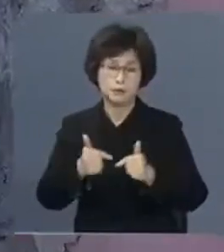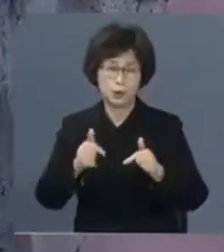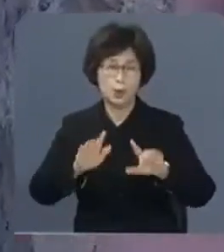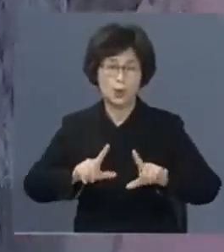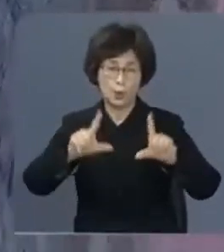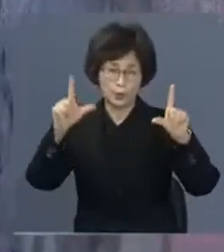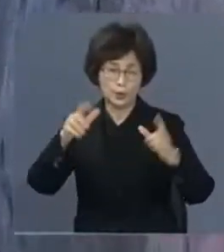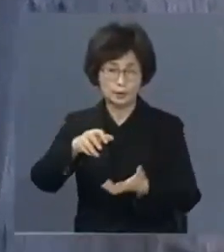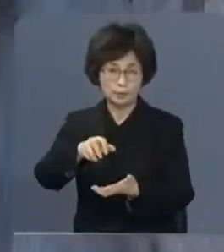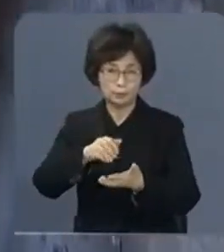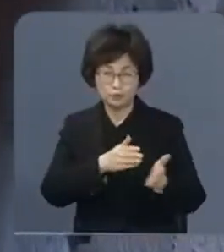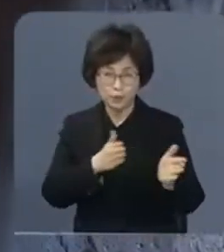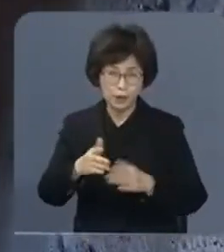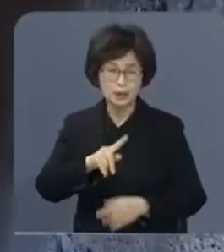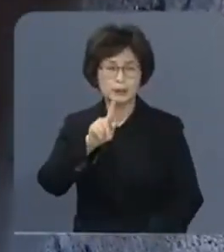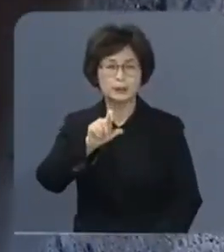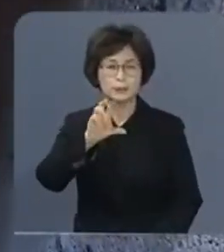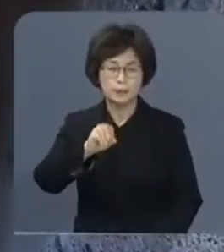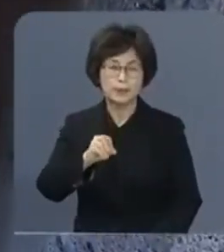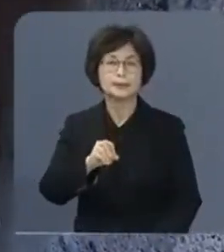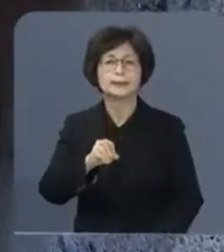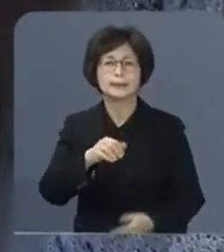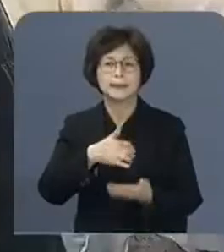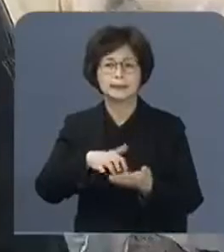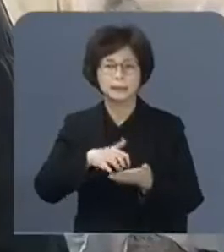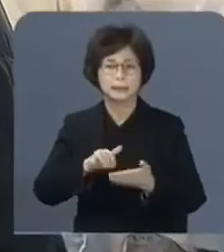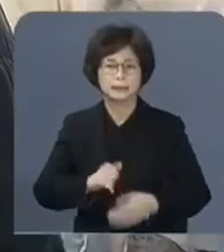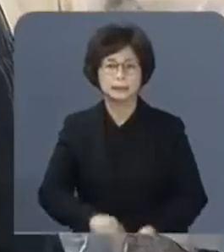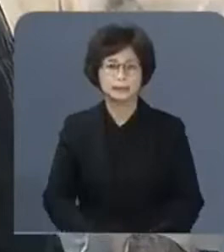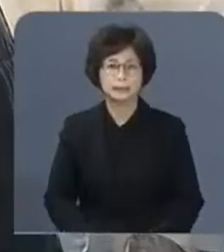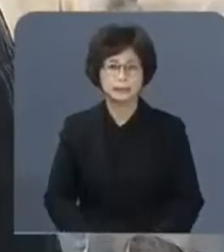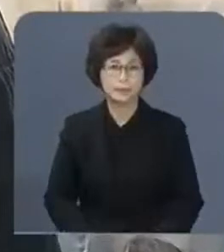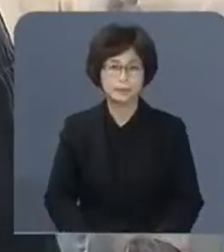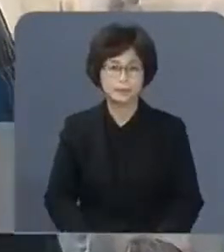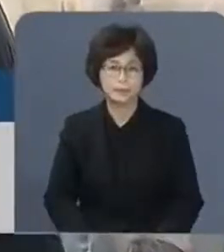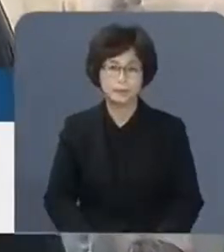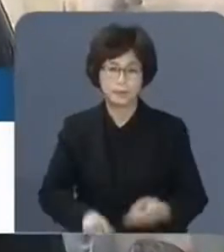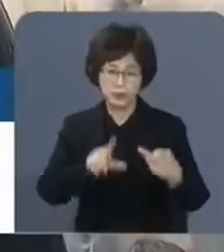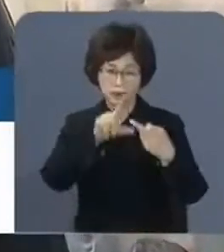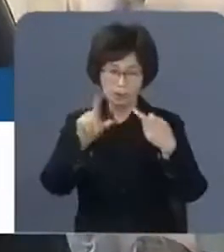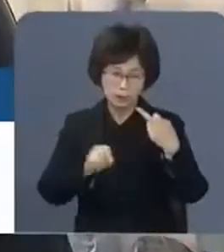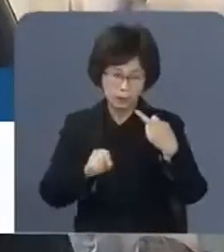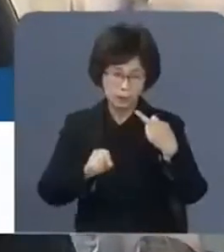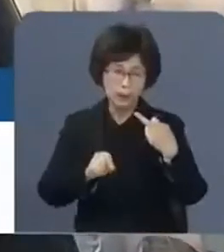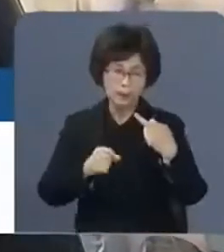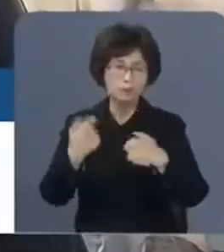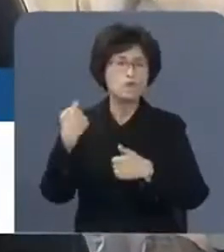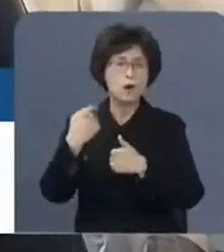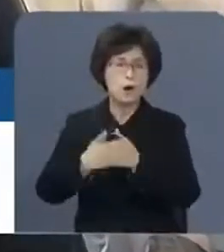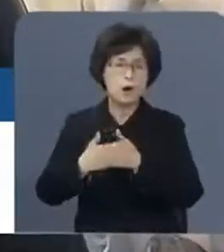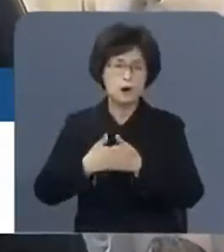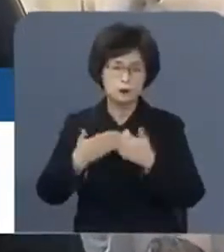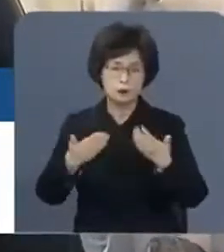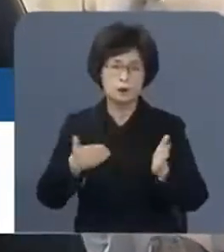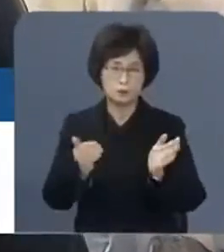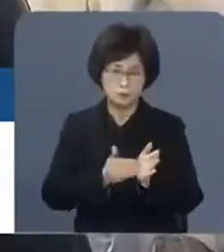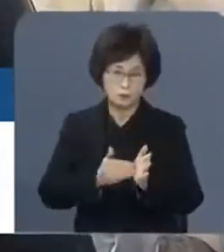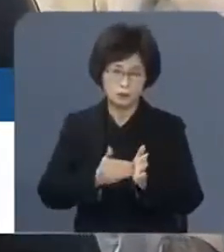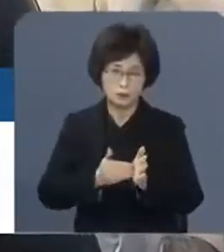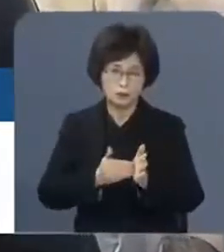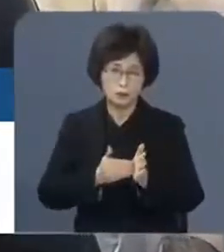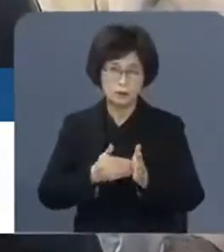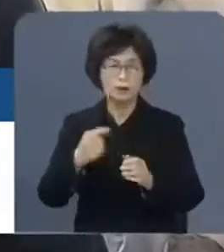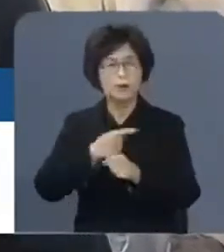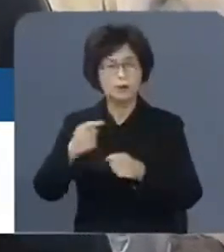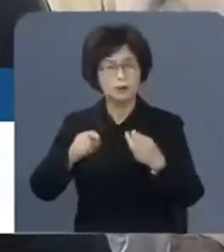확보한 연탄도 아직 15만 장에 그칩니다. 12월까지만 이제 후원활동이 이루어지고 있고 정작 우리 연탄 난방을 하시는